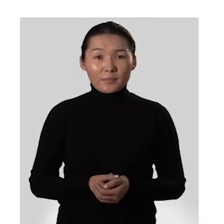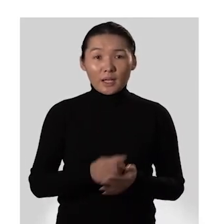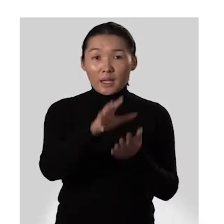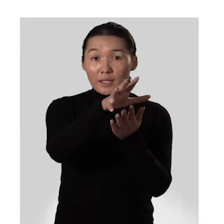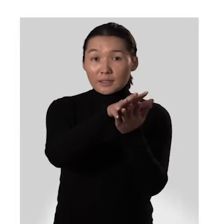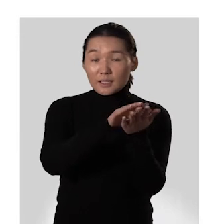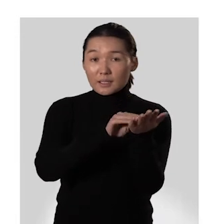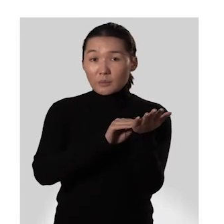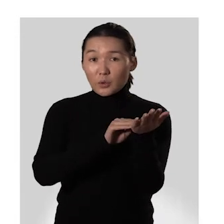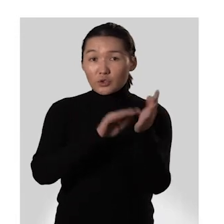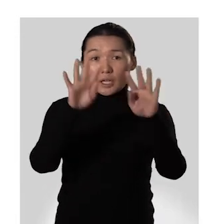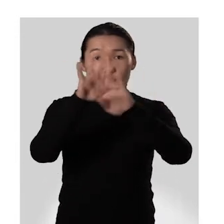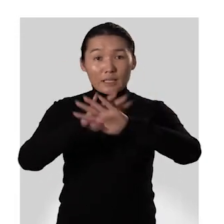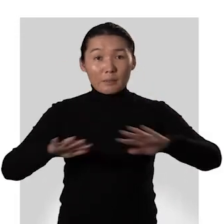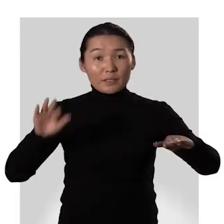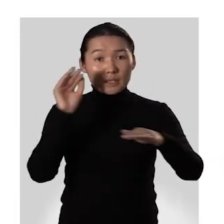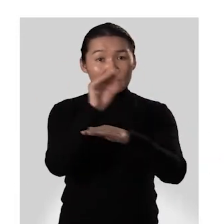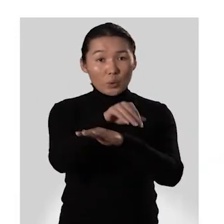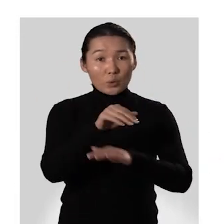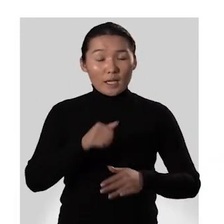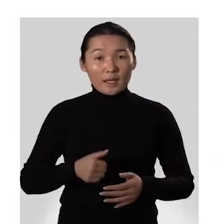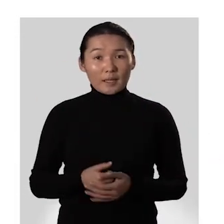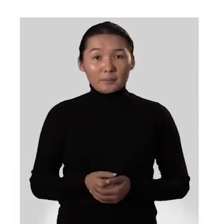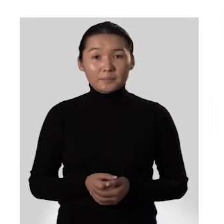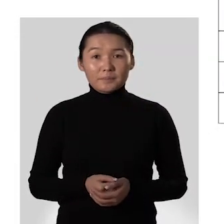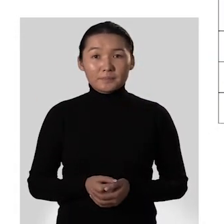Текст боюнча таблицаны толуктагыла.